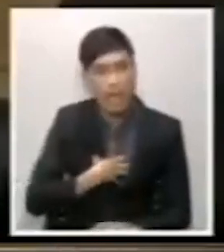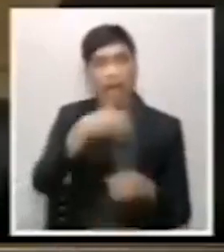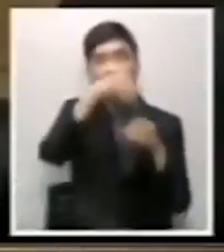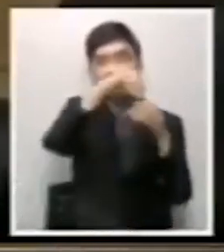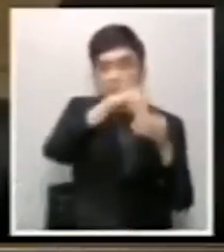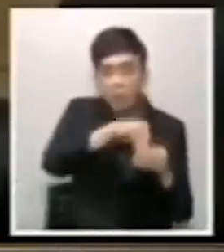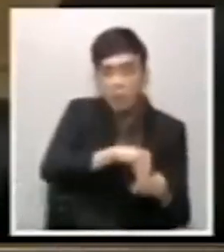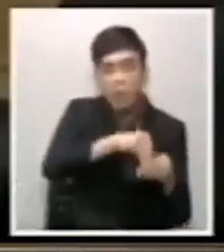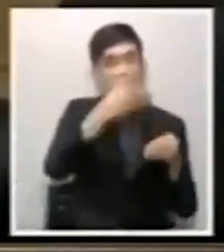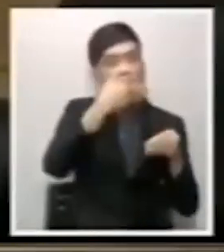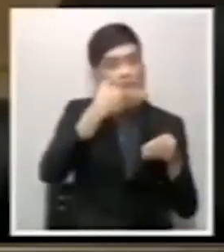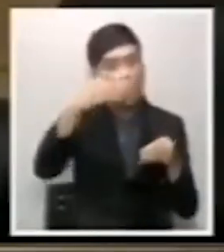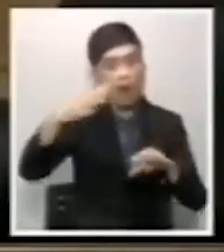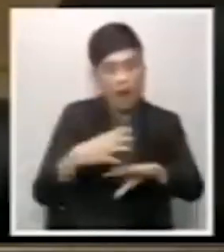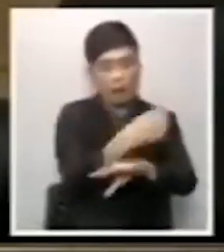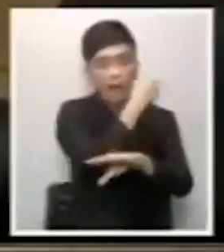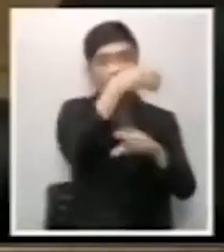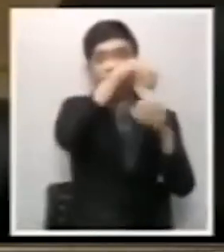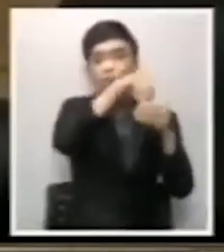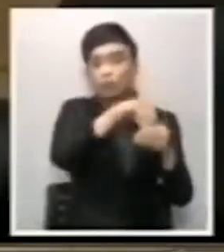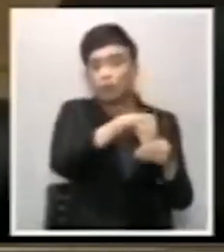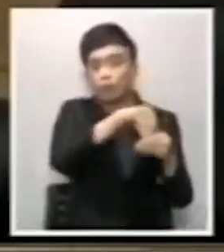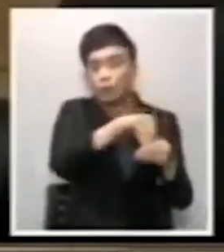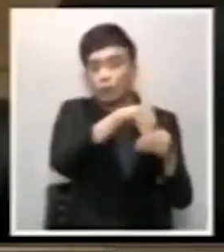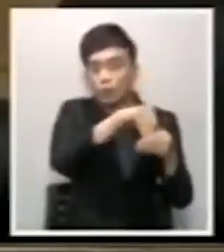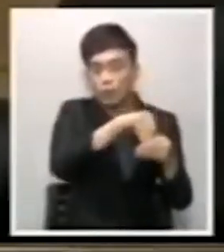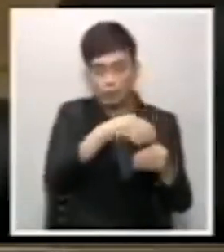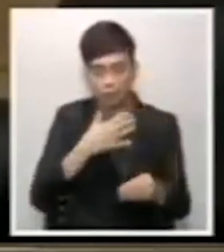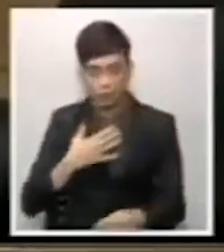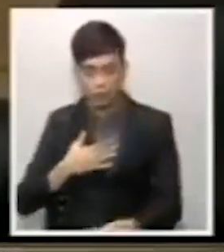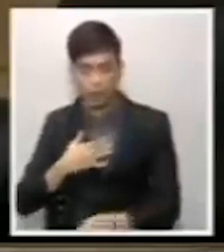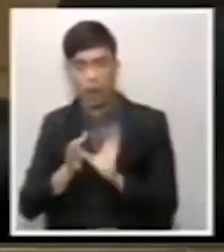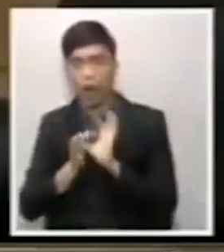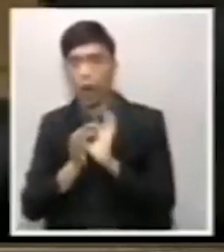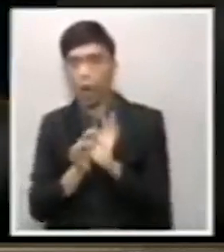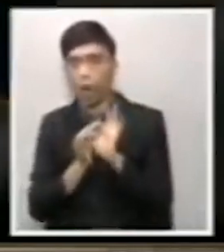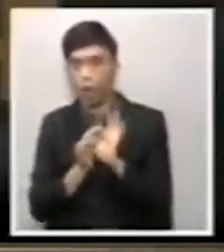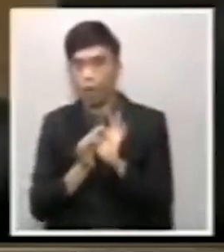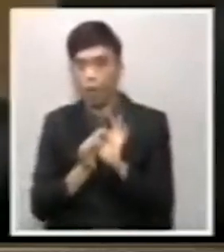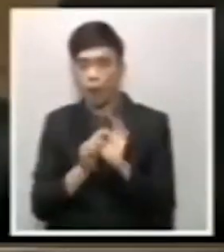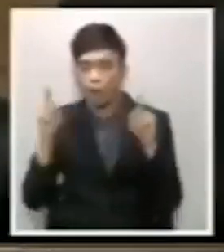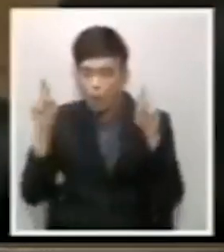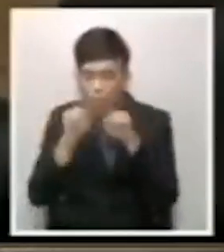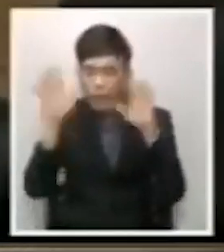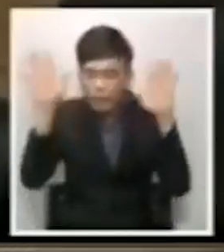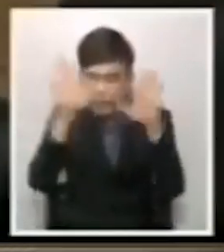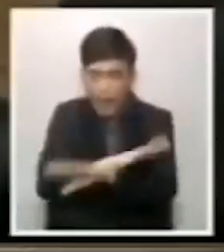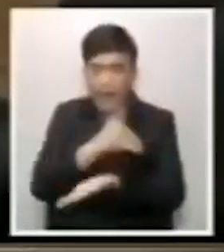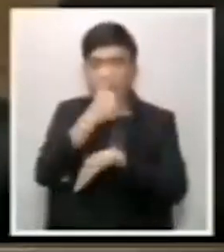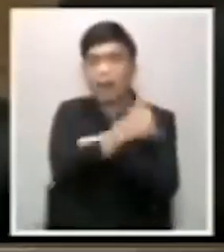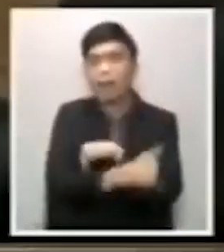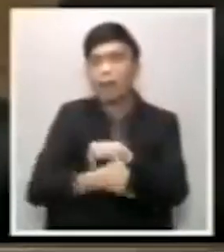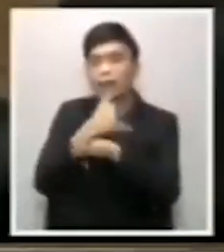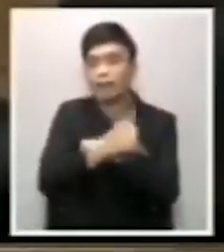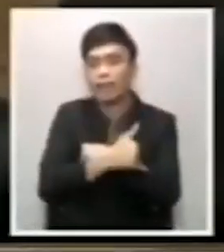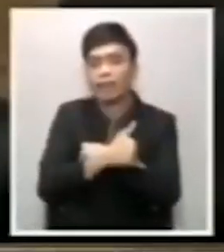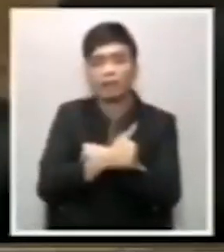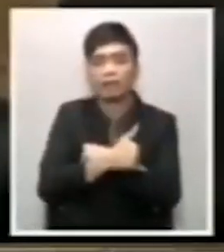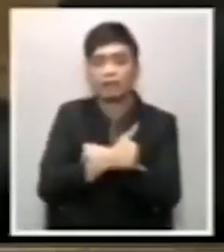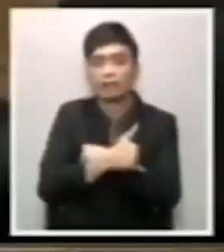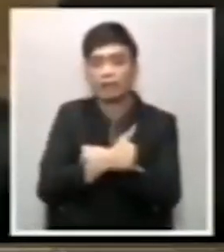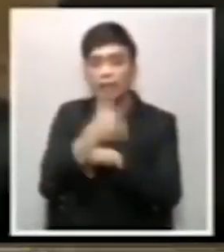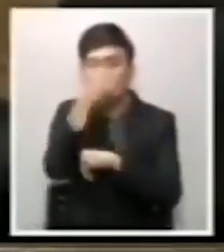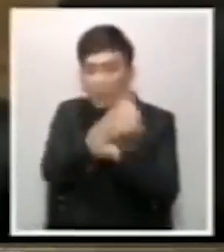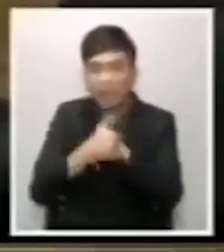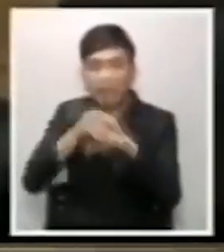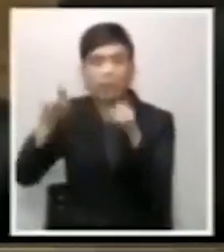แบบนี้ต่อไปเรื่อยๆผมเป็นห่วงจริงๆจากประสบการณ์ต่างประเทศท่านจะอยู่ไม่ได้ประส